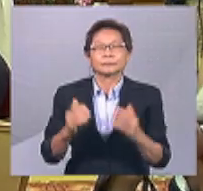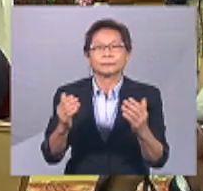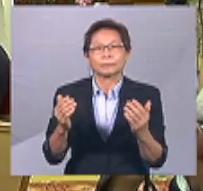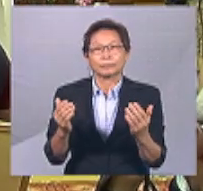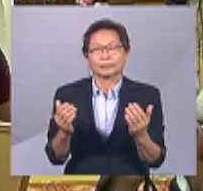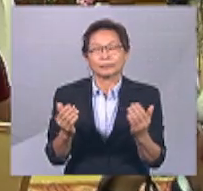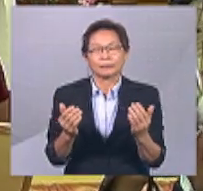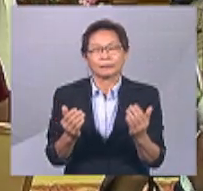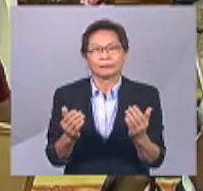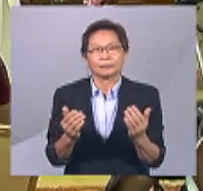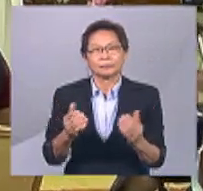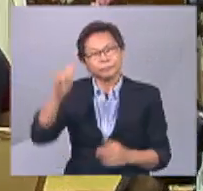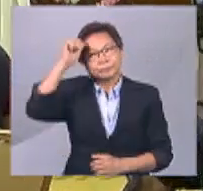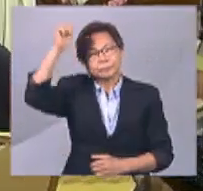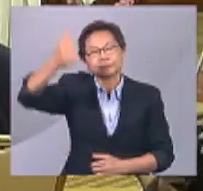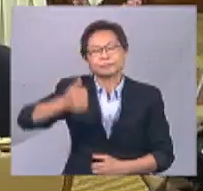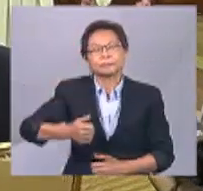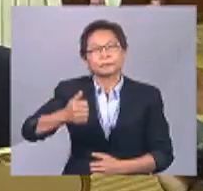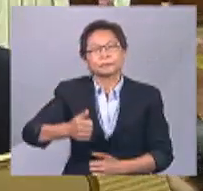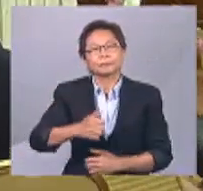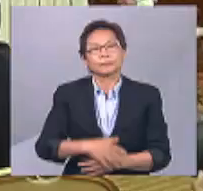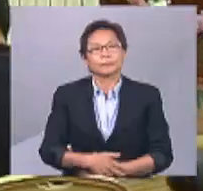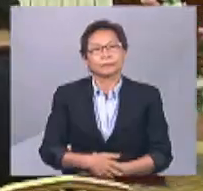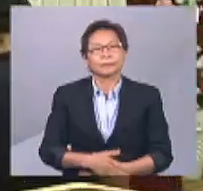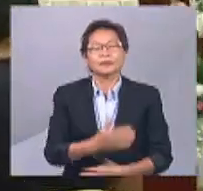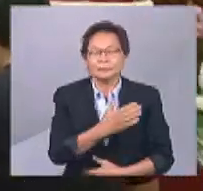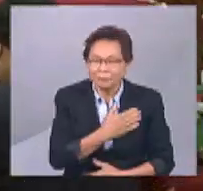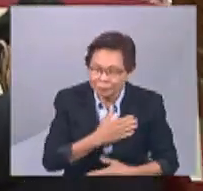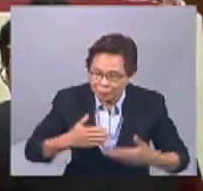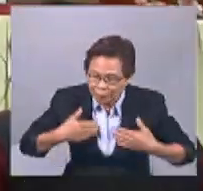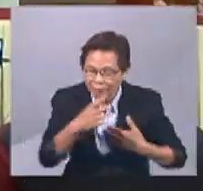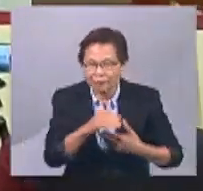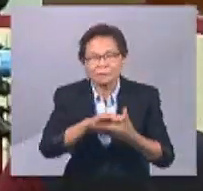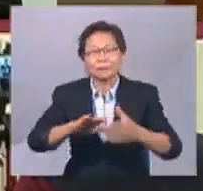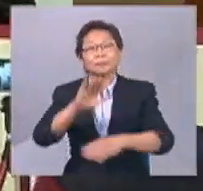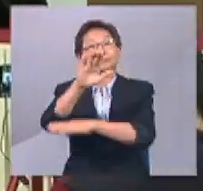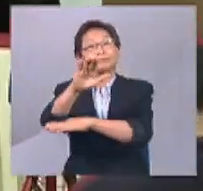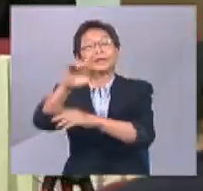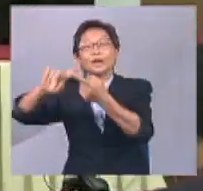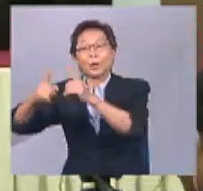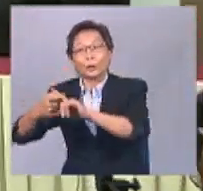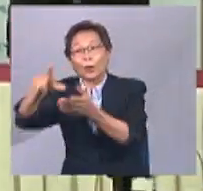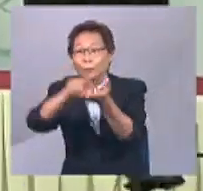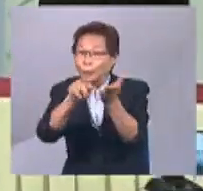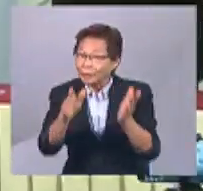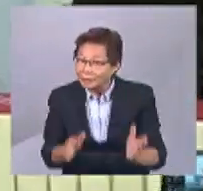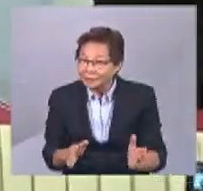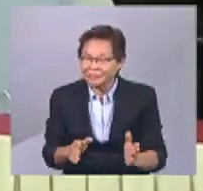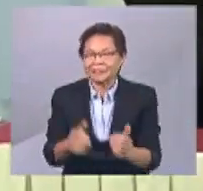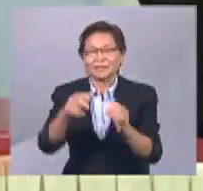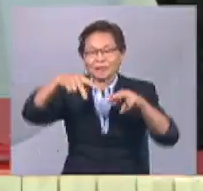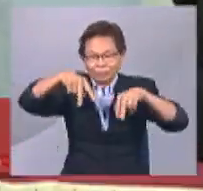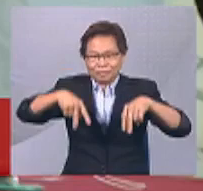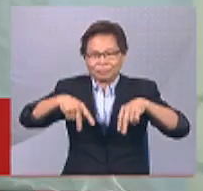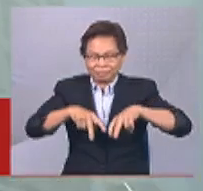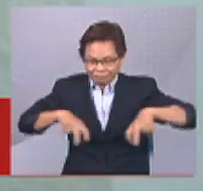Bismillahirrahmanirrahim. Assalamualaikum warahmatullahi taala wabarakatuh. Salam sejahtera dan selamat petang pada rakan-rakan media. Berdiri